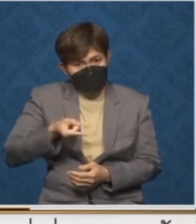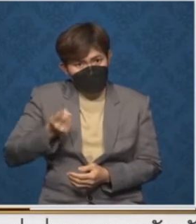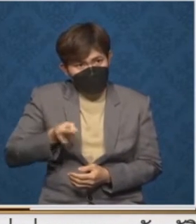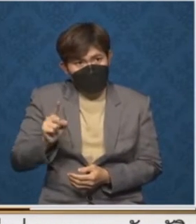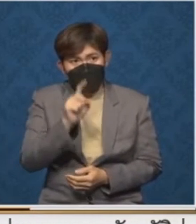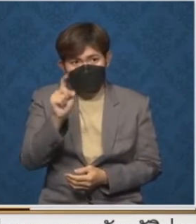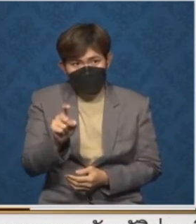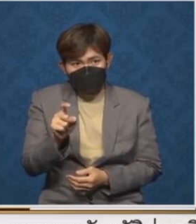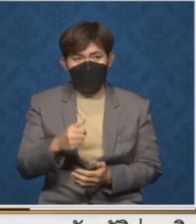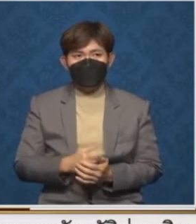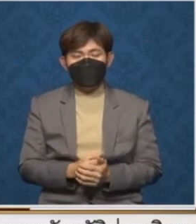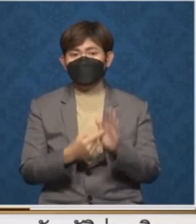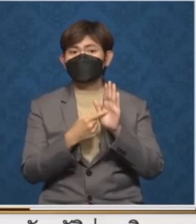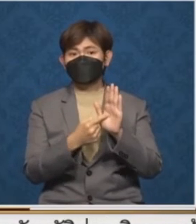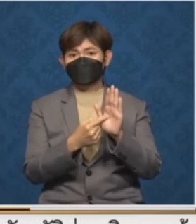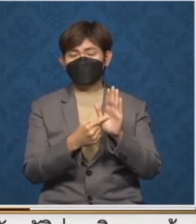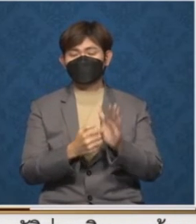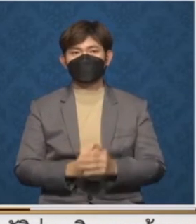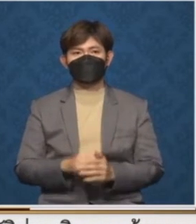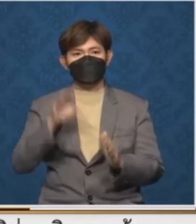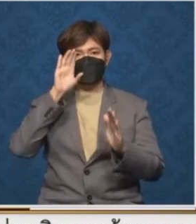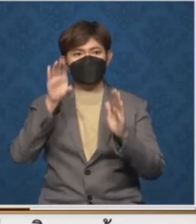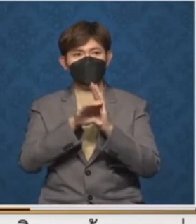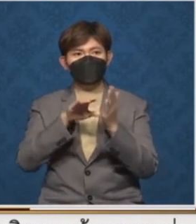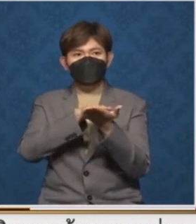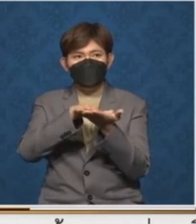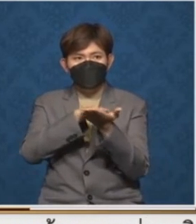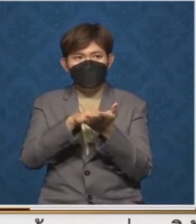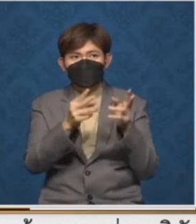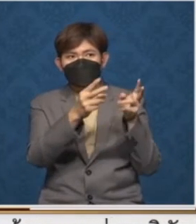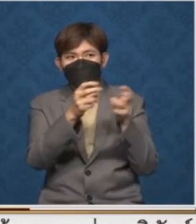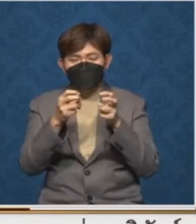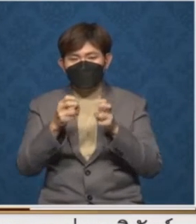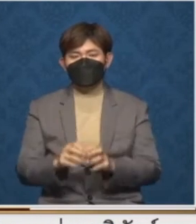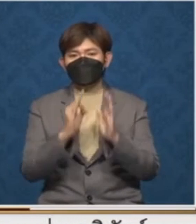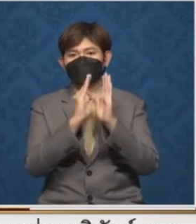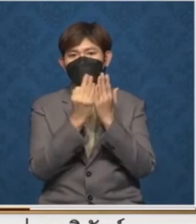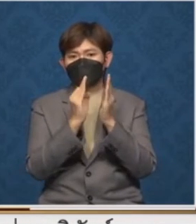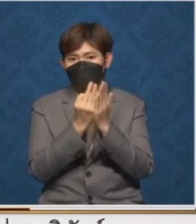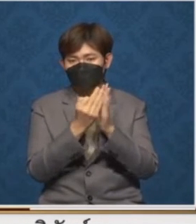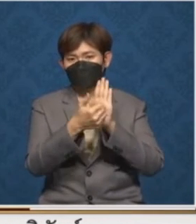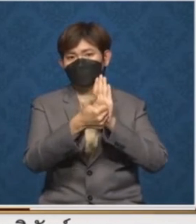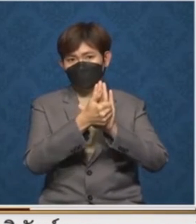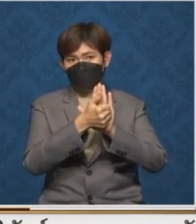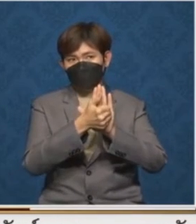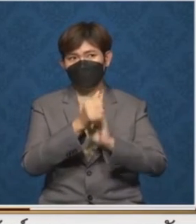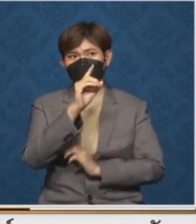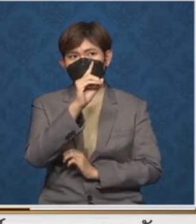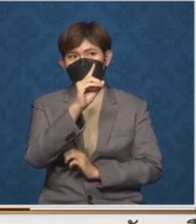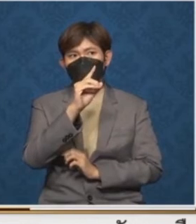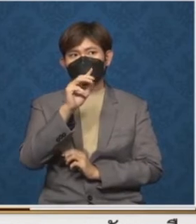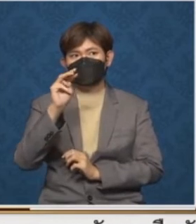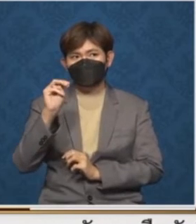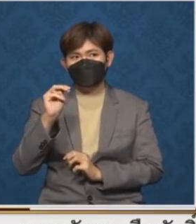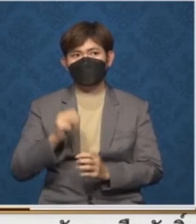5 แสนล1 ลานล้านกับอีก 5 แนล้านเอาไปทำอะไรไปดแผนต่ไปครั